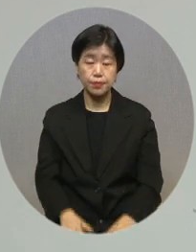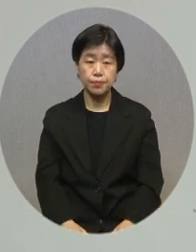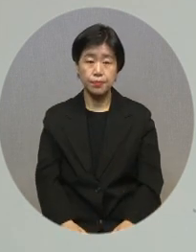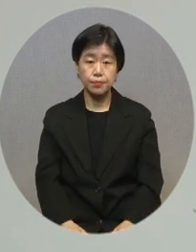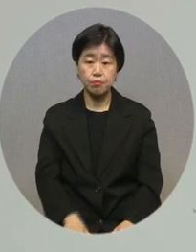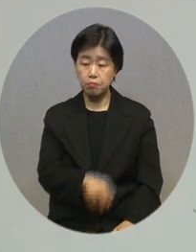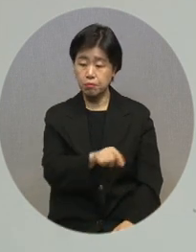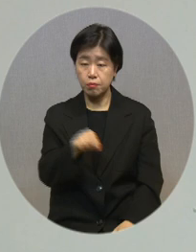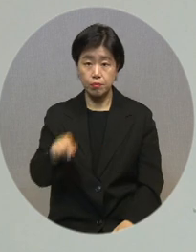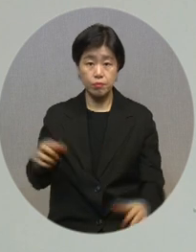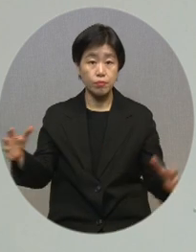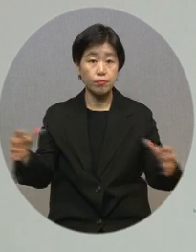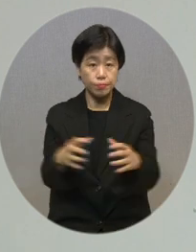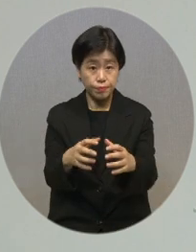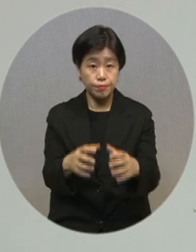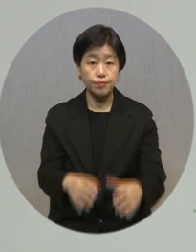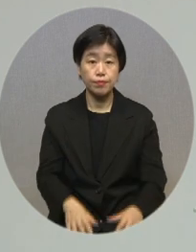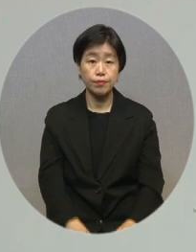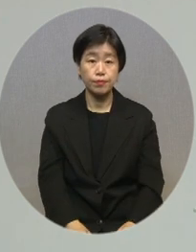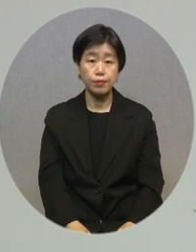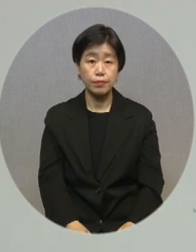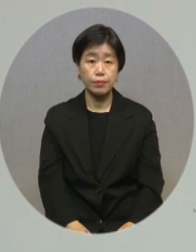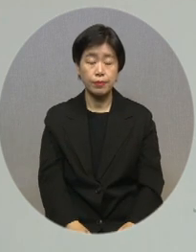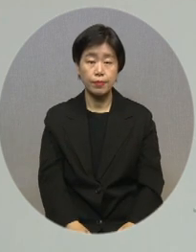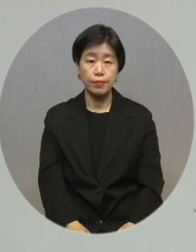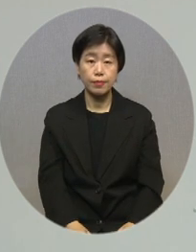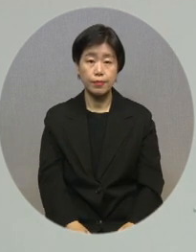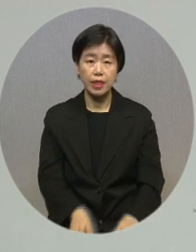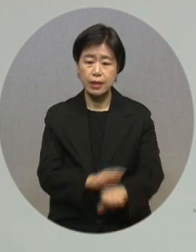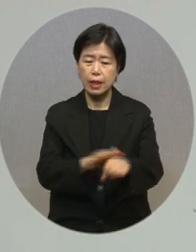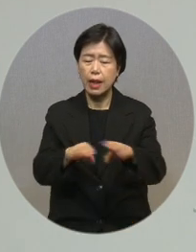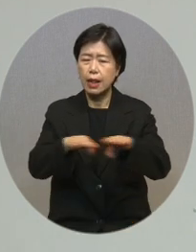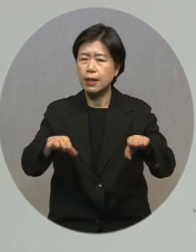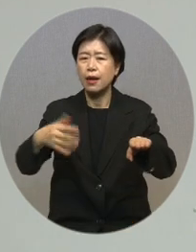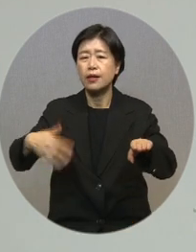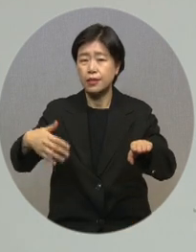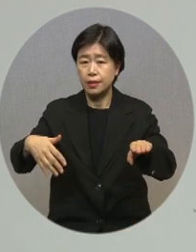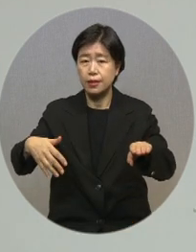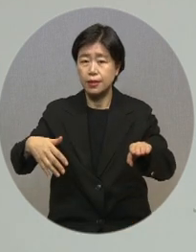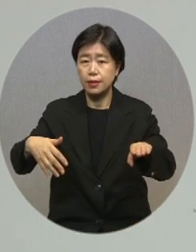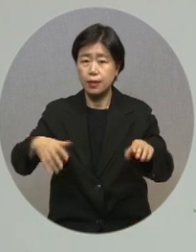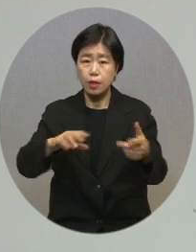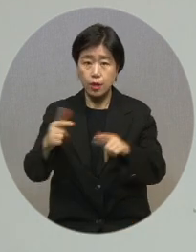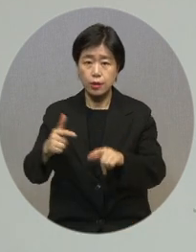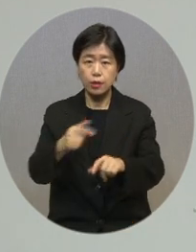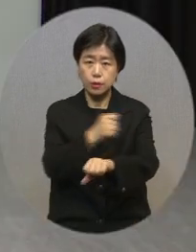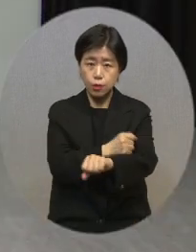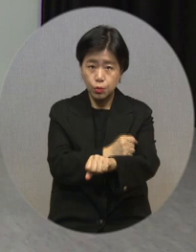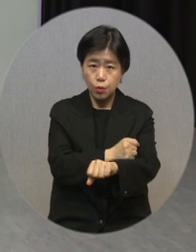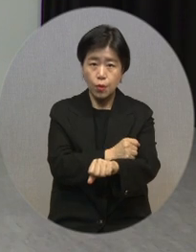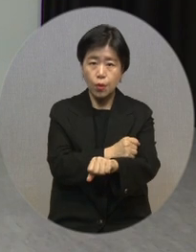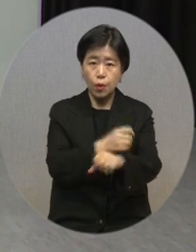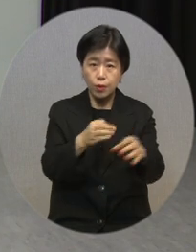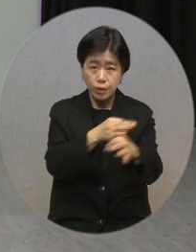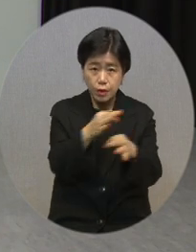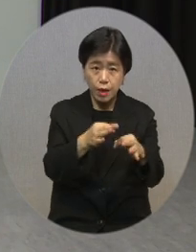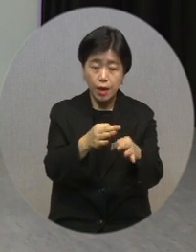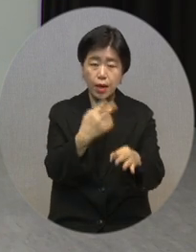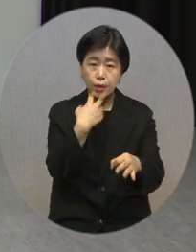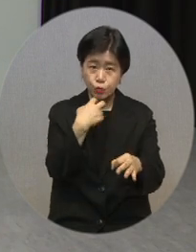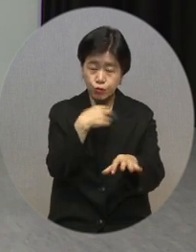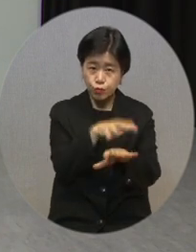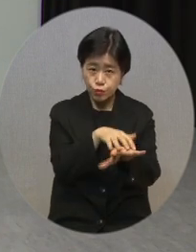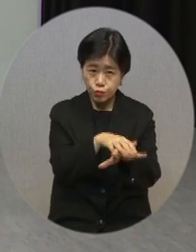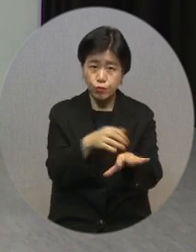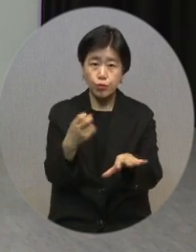테이블에서 그런 그동안 그 지시해 왔던 노동시장 이중구조 개선과 노동위원회 그